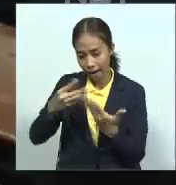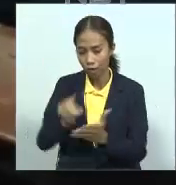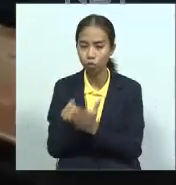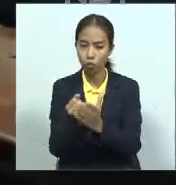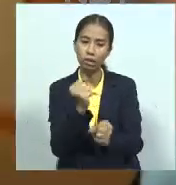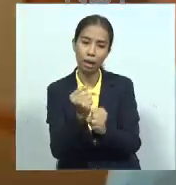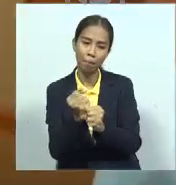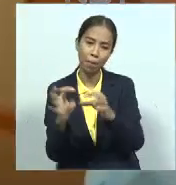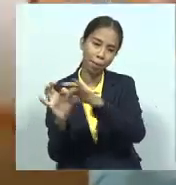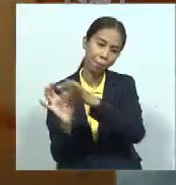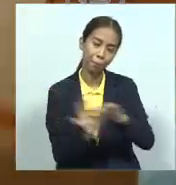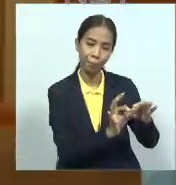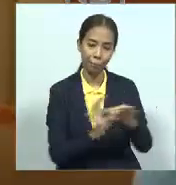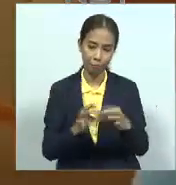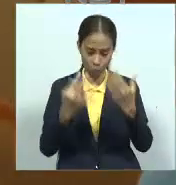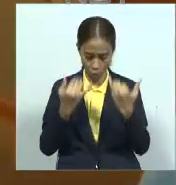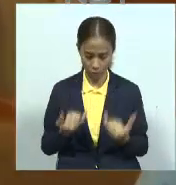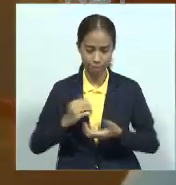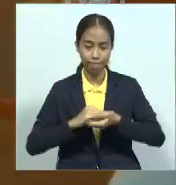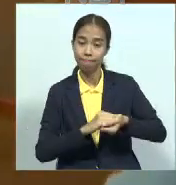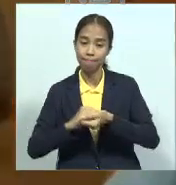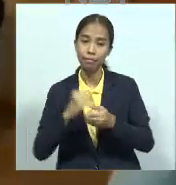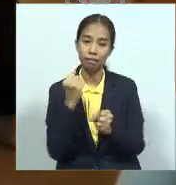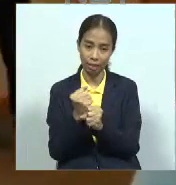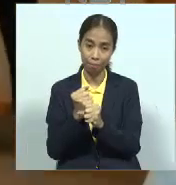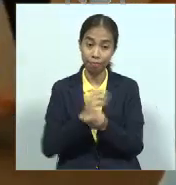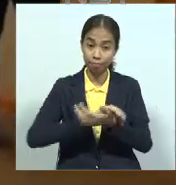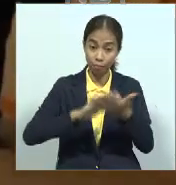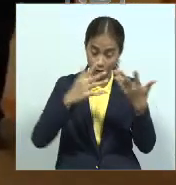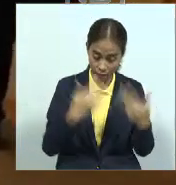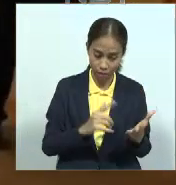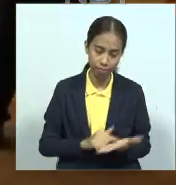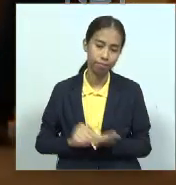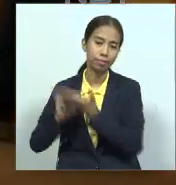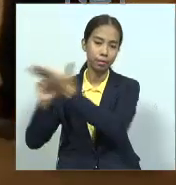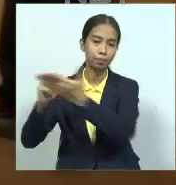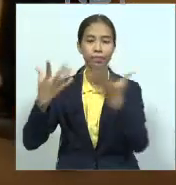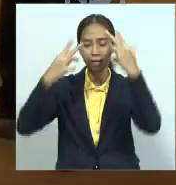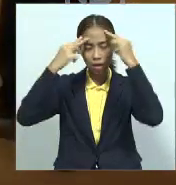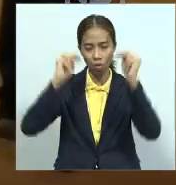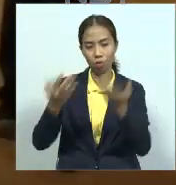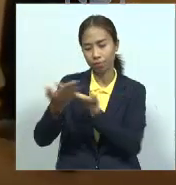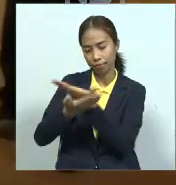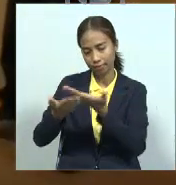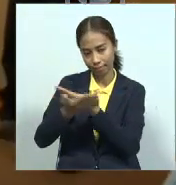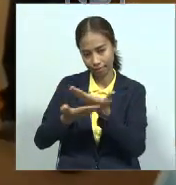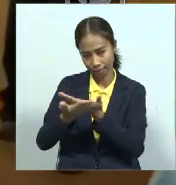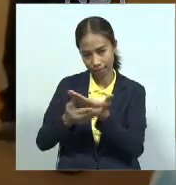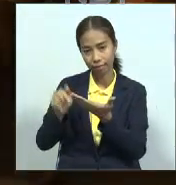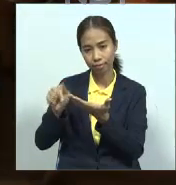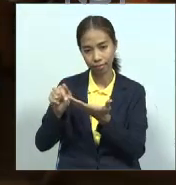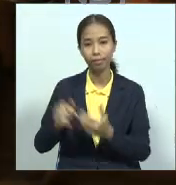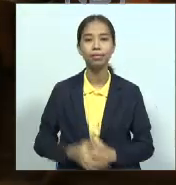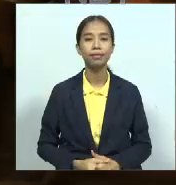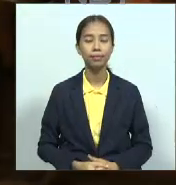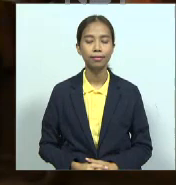ขีดกรอบการหารือร่วมกันในวันนี้ก่อนที่จะมีการเสนอให้นายกรัฐมนตรีพิจารณาเพื่อใช้แถลงนโยบายต่อรัฐสภา